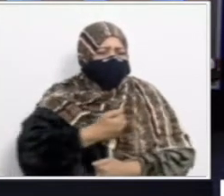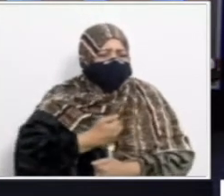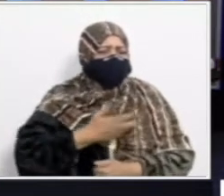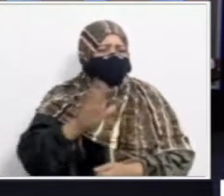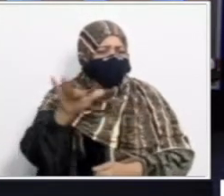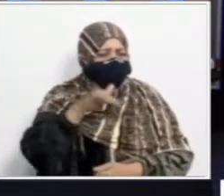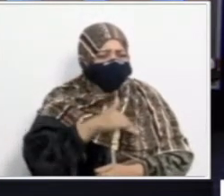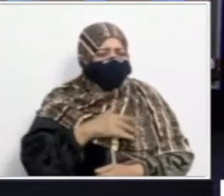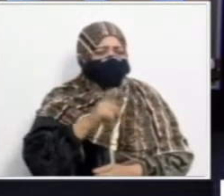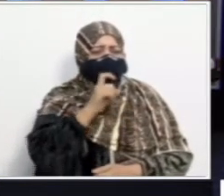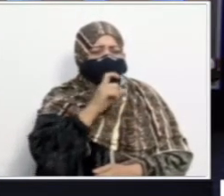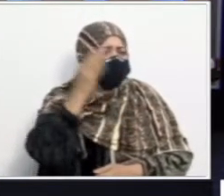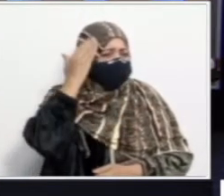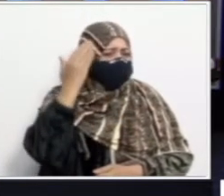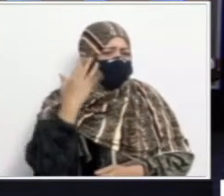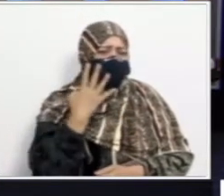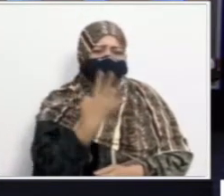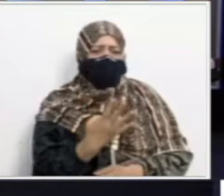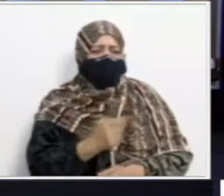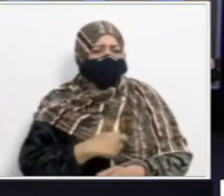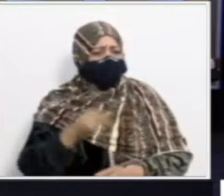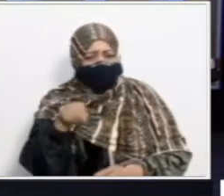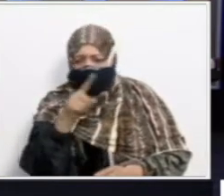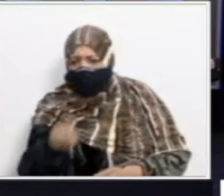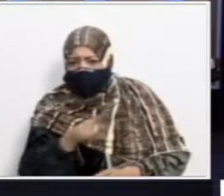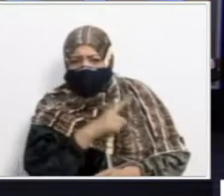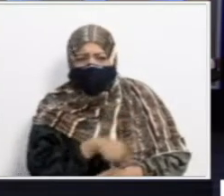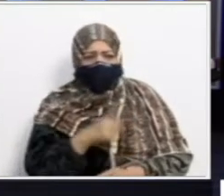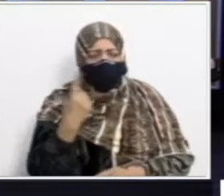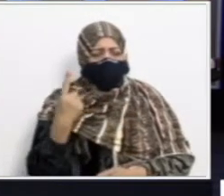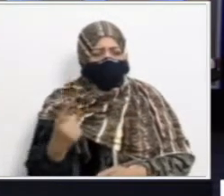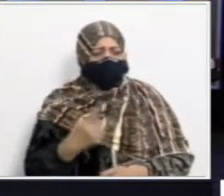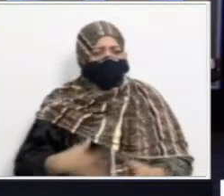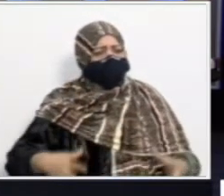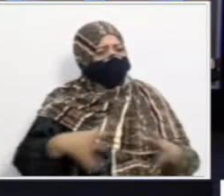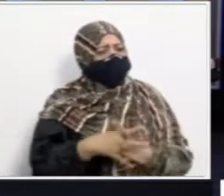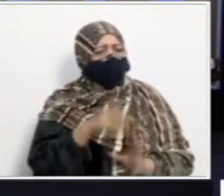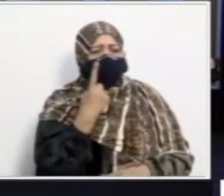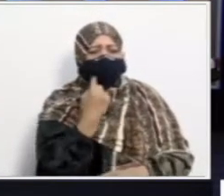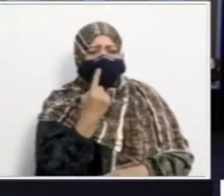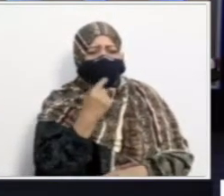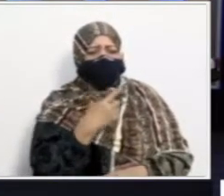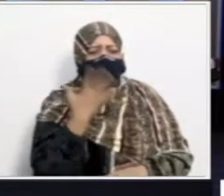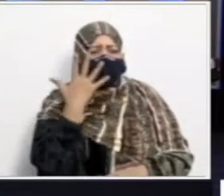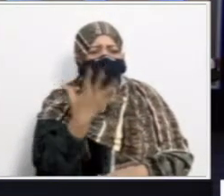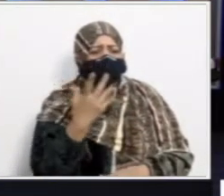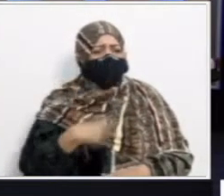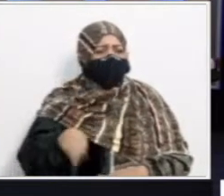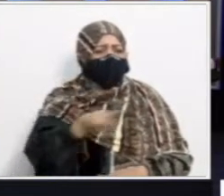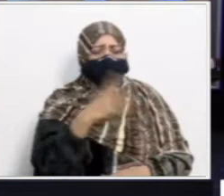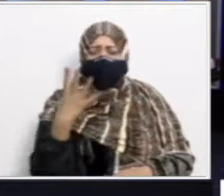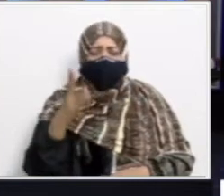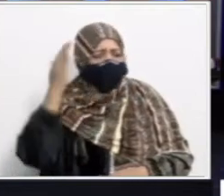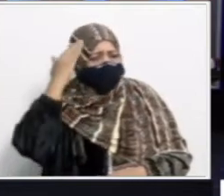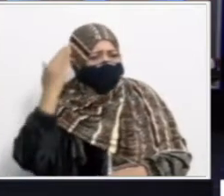غلطانة تكون وحدة فقط يعني اخوه خامس، لكن الاربعة ككل حاجة ثانية احنا حاجة شنية يا شيخ، احنا درنا اللي علينا مدينا